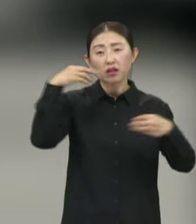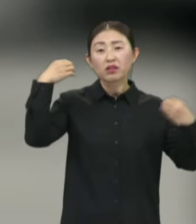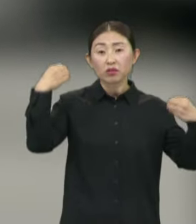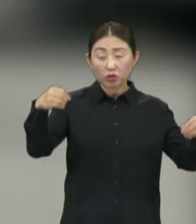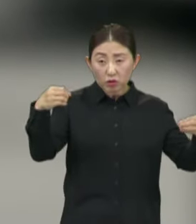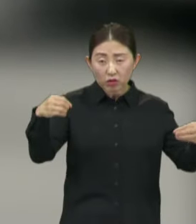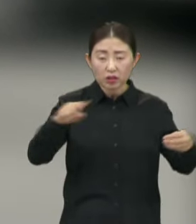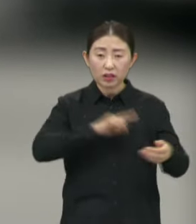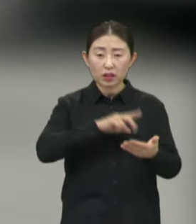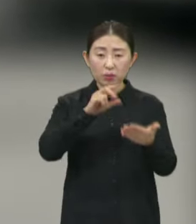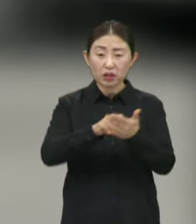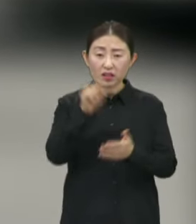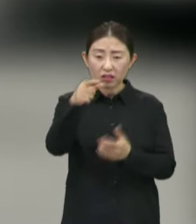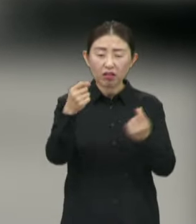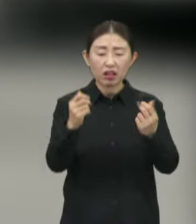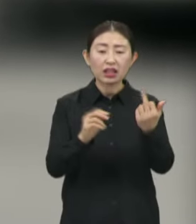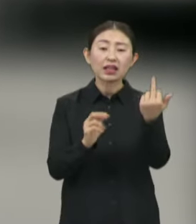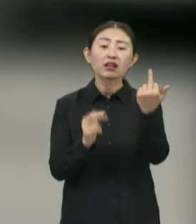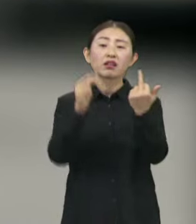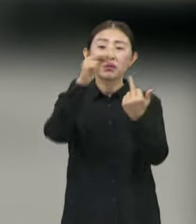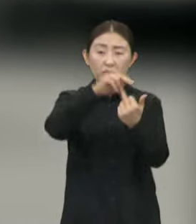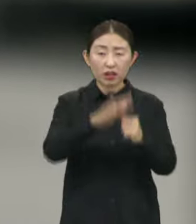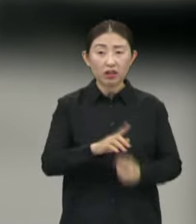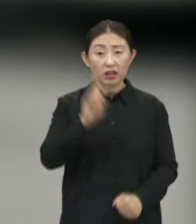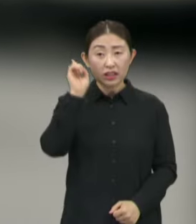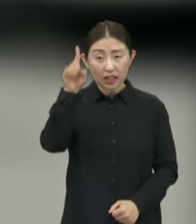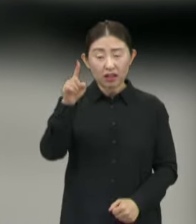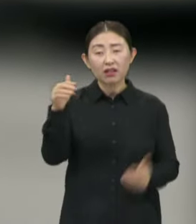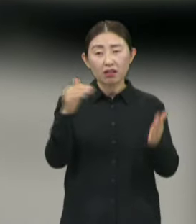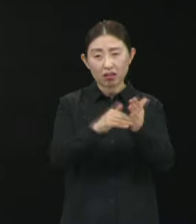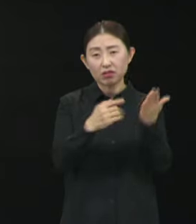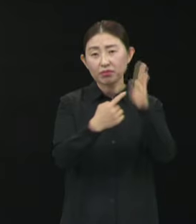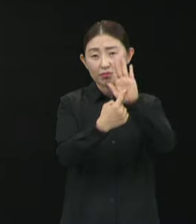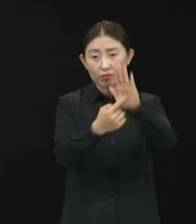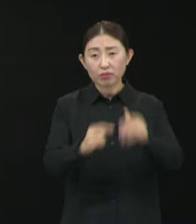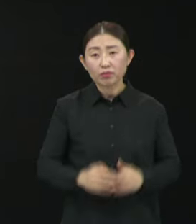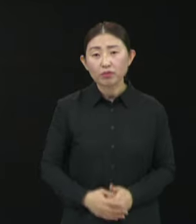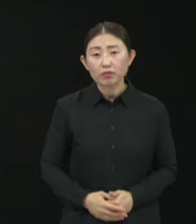그렇게 산을 넘는다도 내일까지 대전 관객들에게 선보입니다.